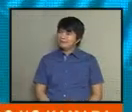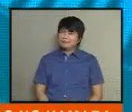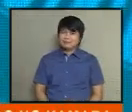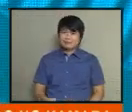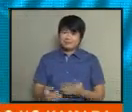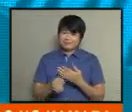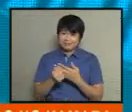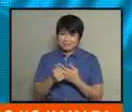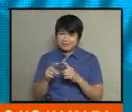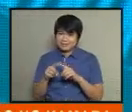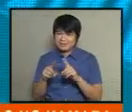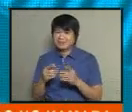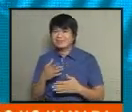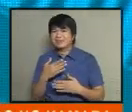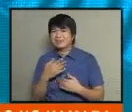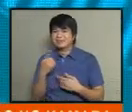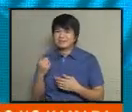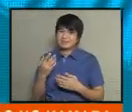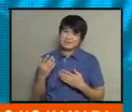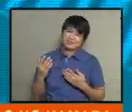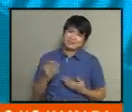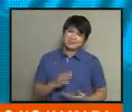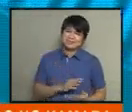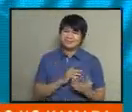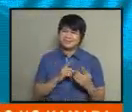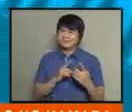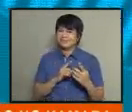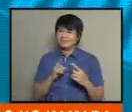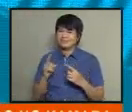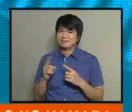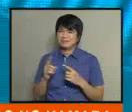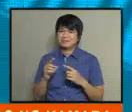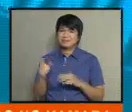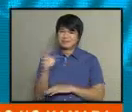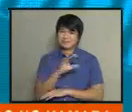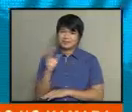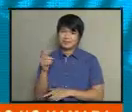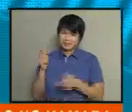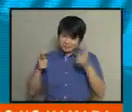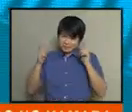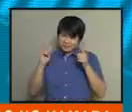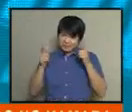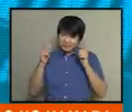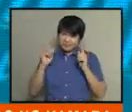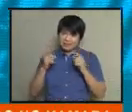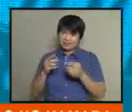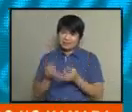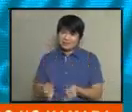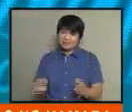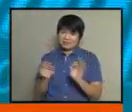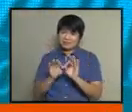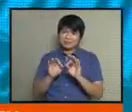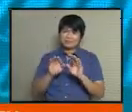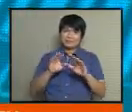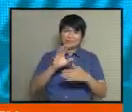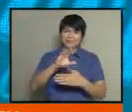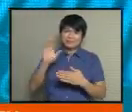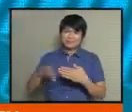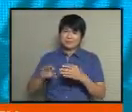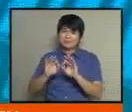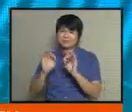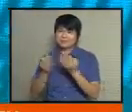Simple pero masaya, ganyan sinalubong ng ilan nating mga kapatid ang Pasko sa Luneta. Ang mahalaga raw kasi buo ang kanilang